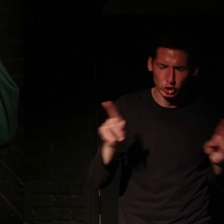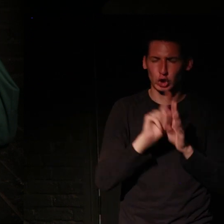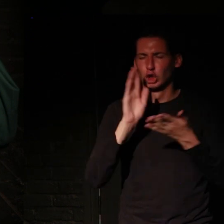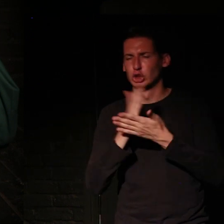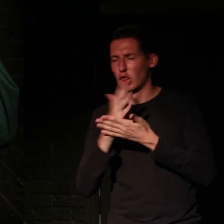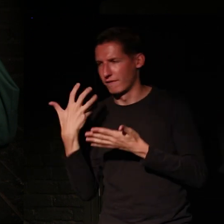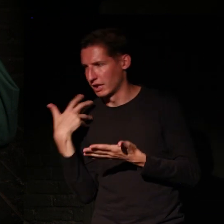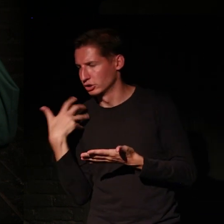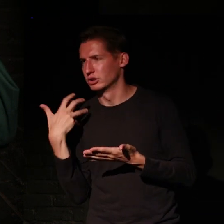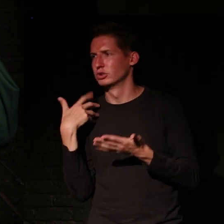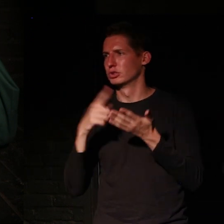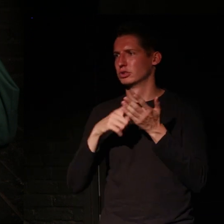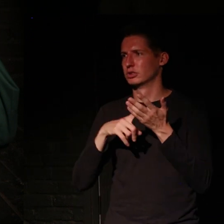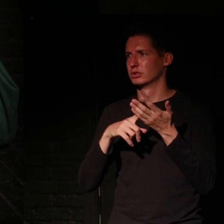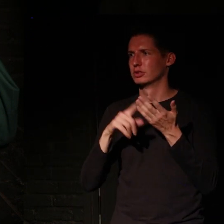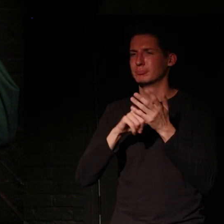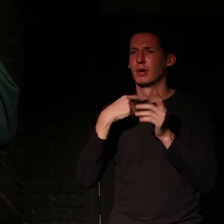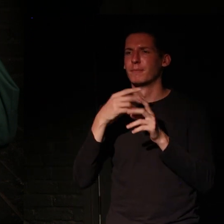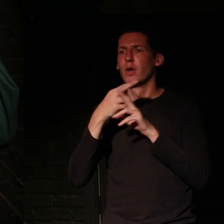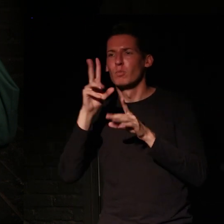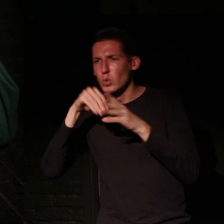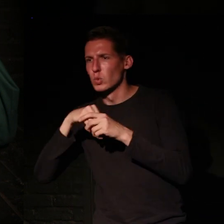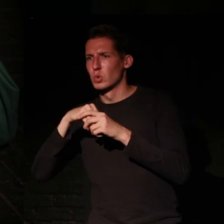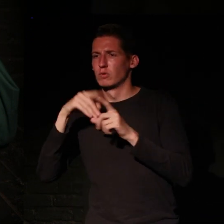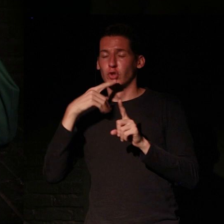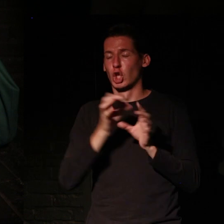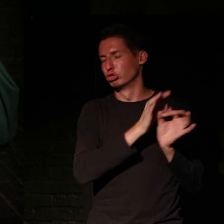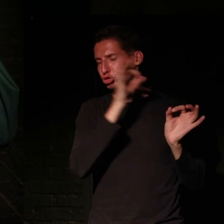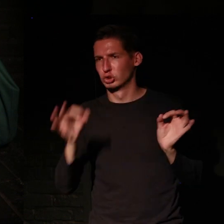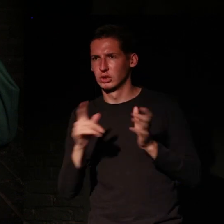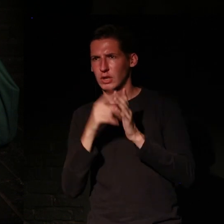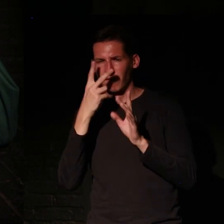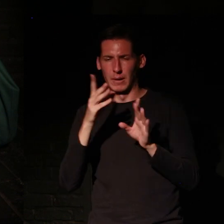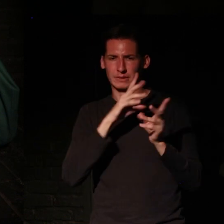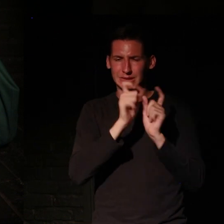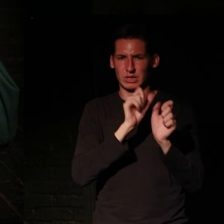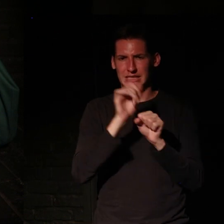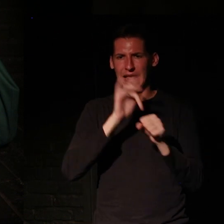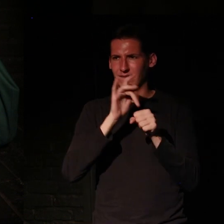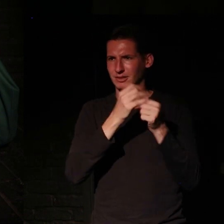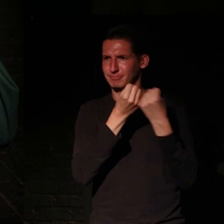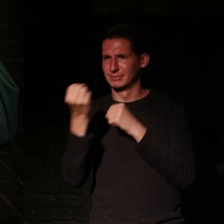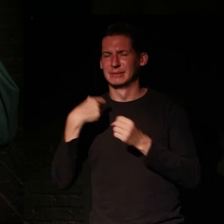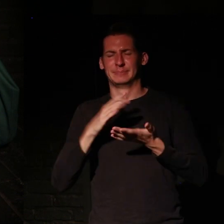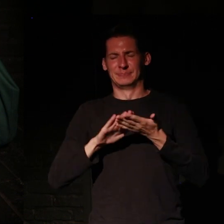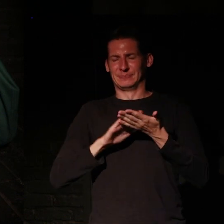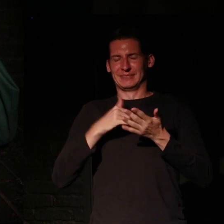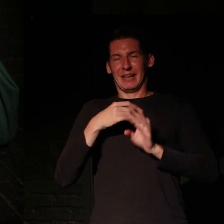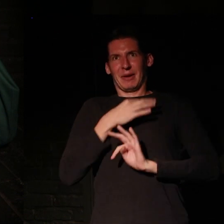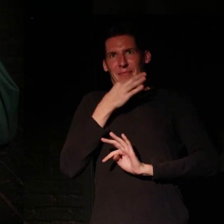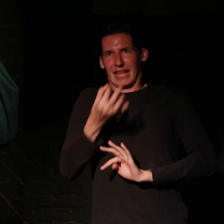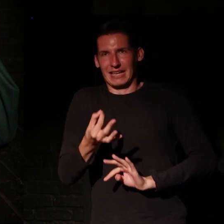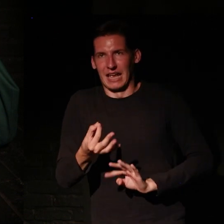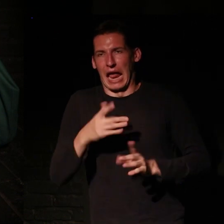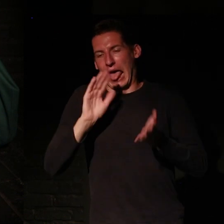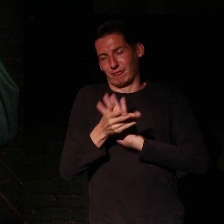wiecznie dzisiaj się zasadza jeszcze do tej pory pokutuje. Przepraszam, to miało być pytanie, a